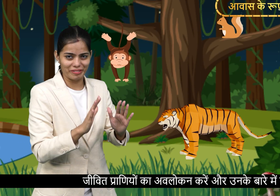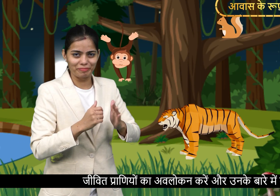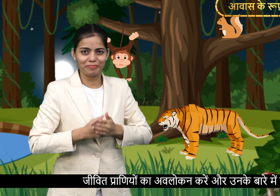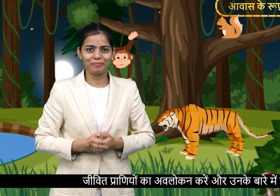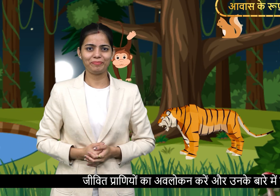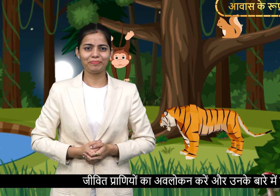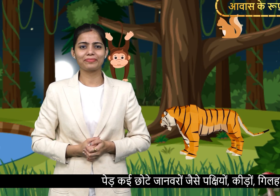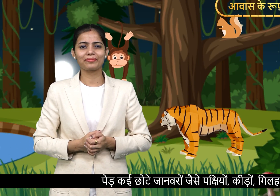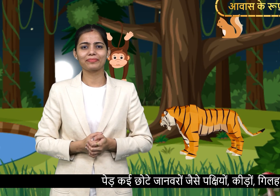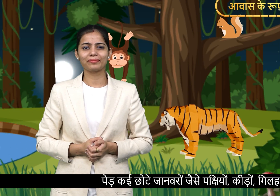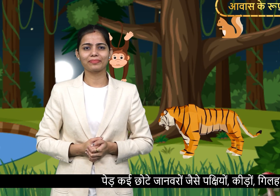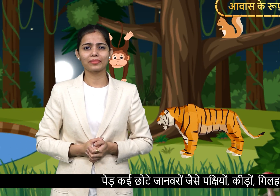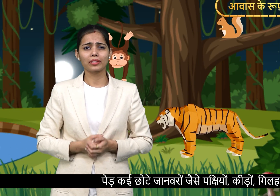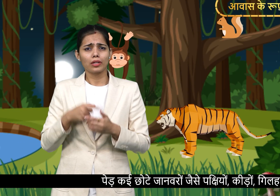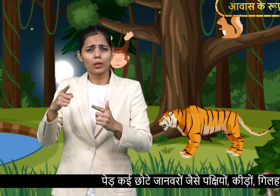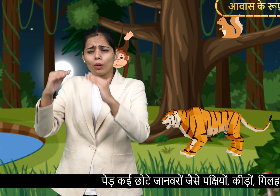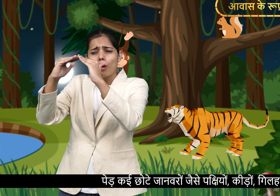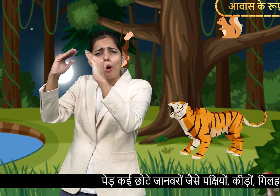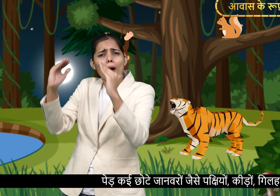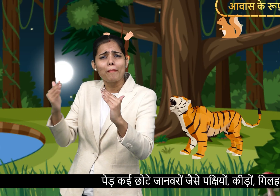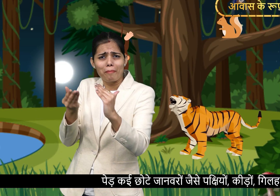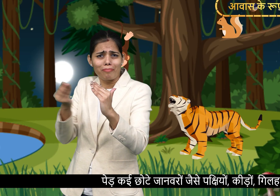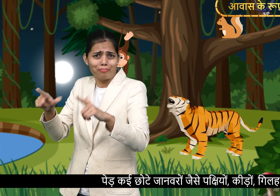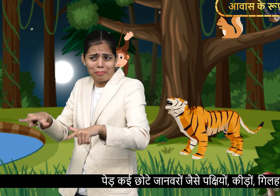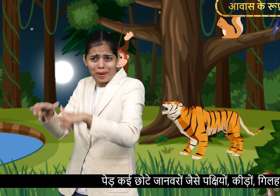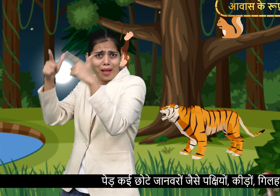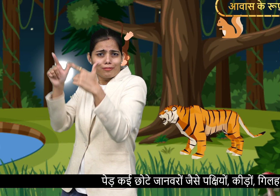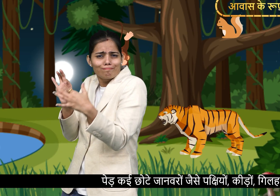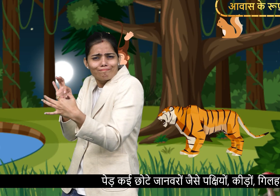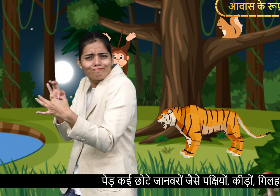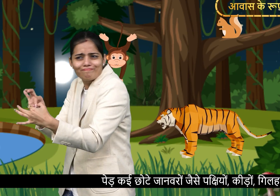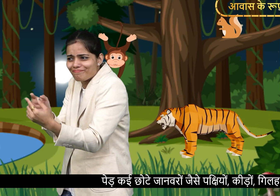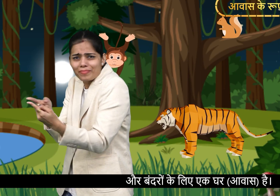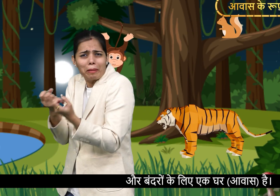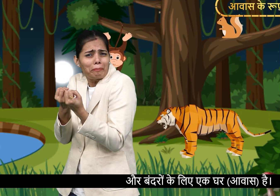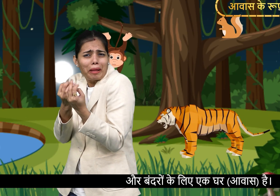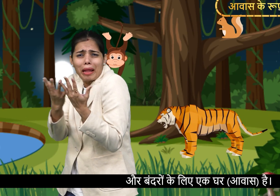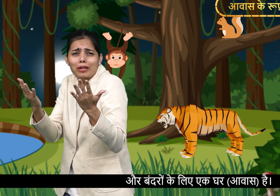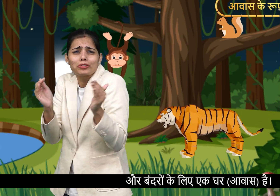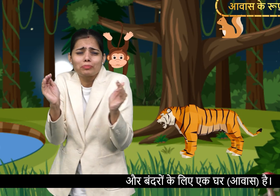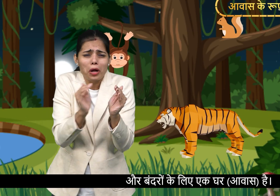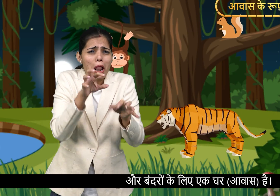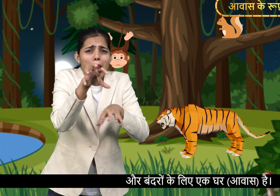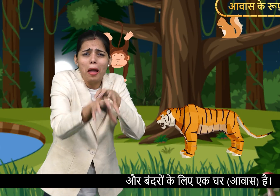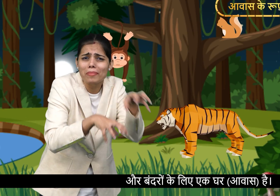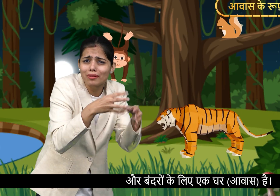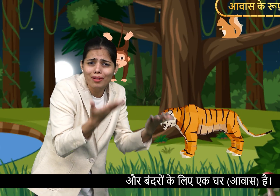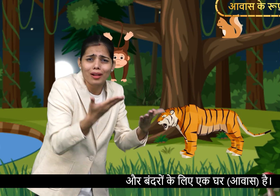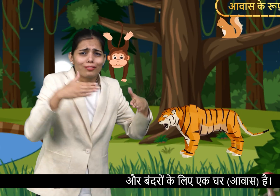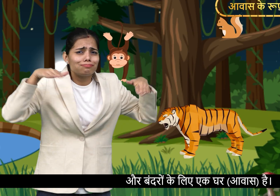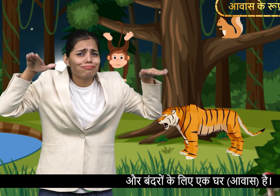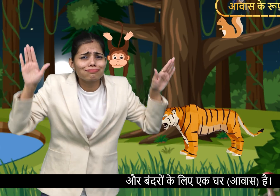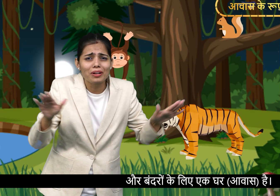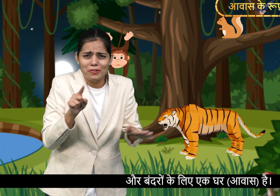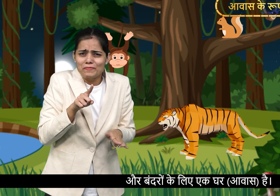करें। पेड़ कई छोटे जानवरों जैसे पक्षियों, कीड़ों, गिलहरियों और बंदरों के लिए एक घर, आवास